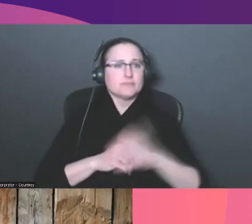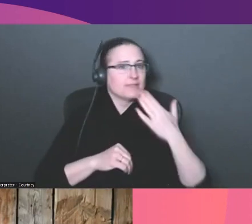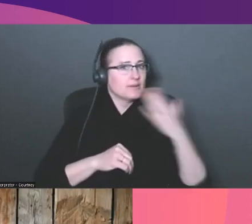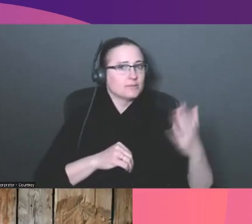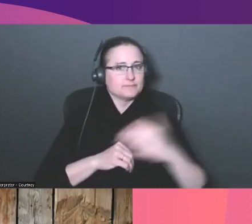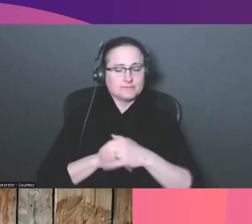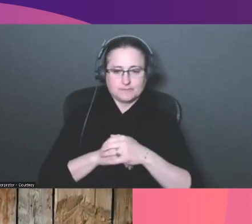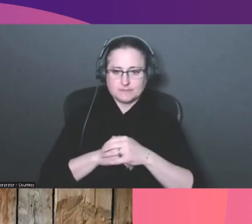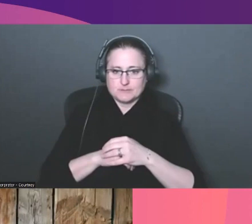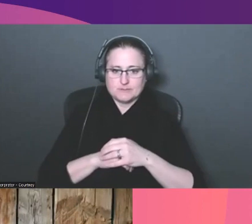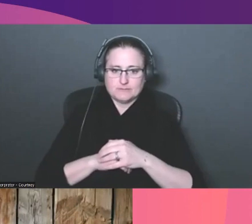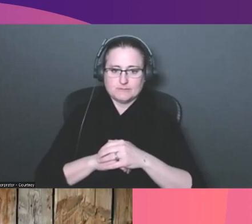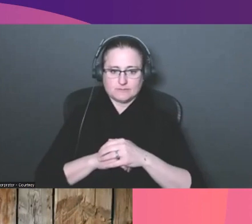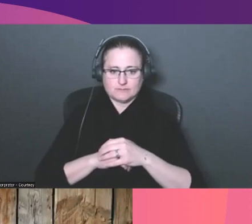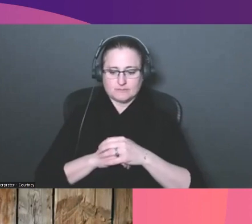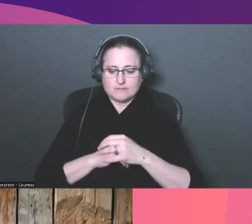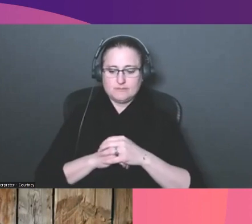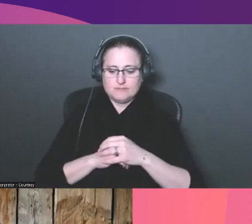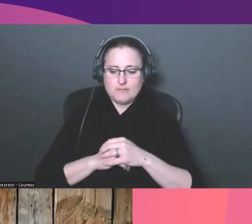incluant le counseling.